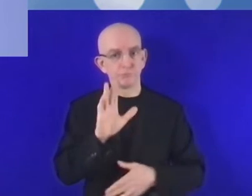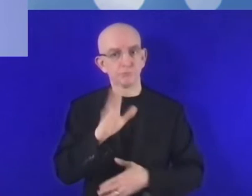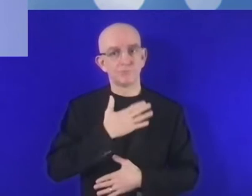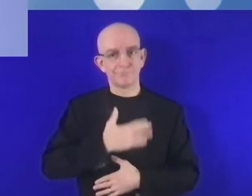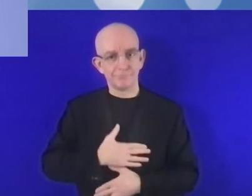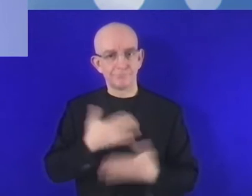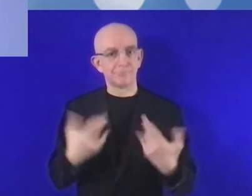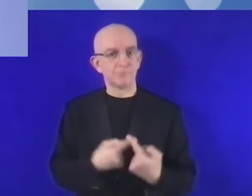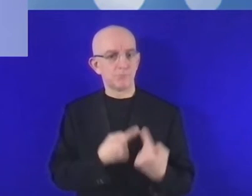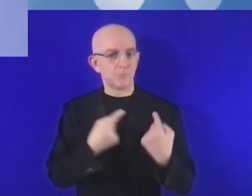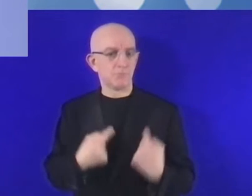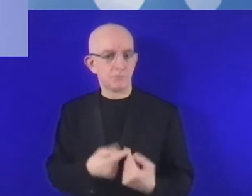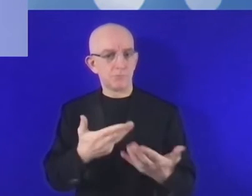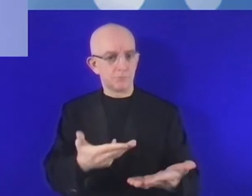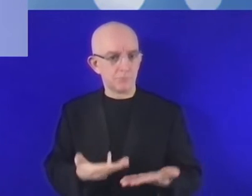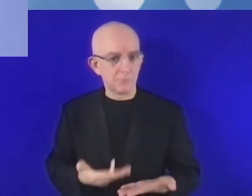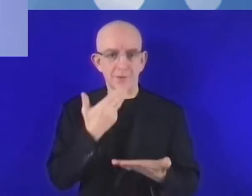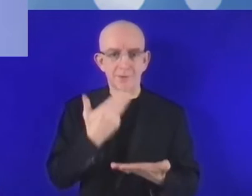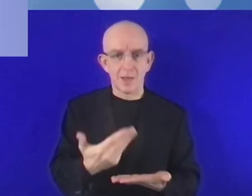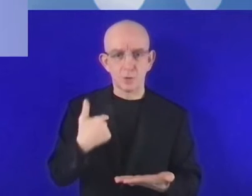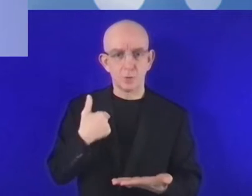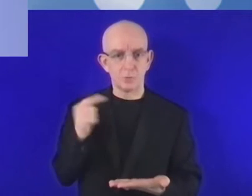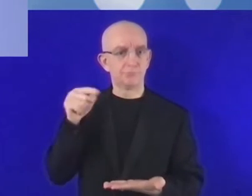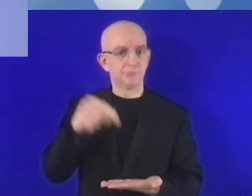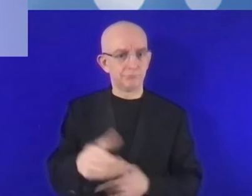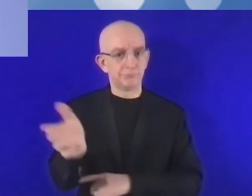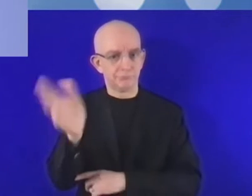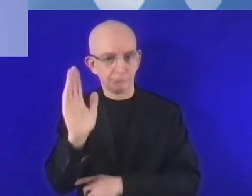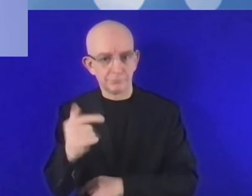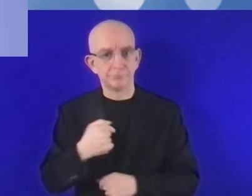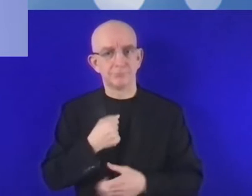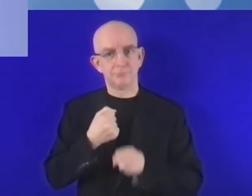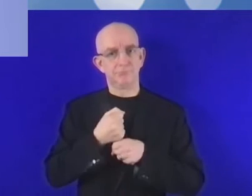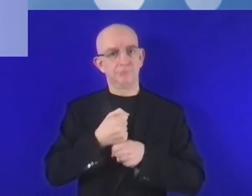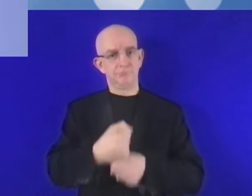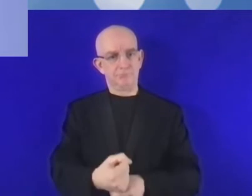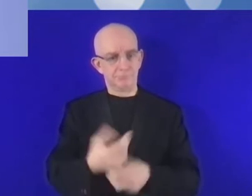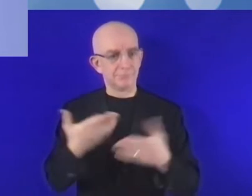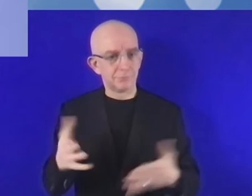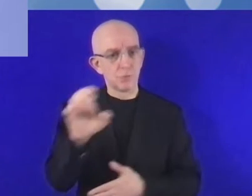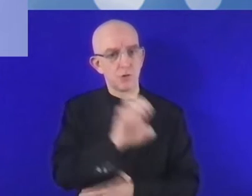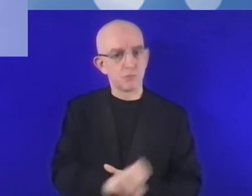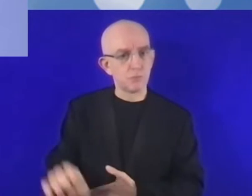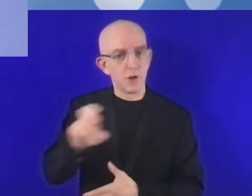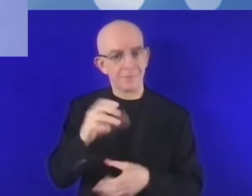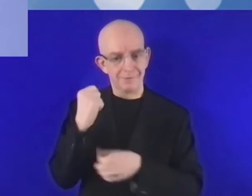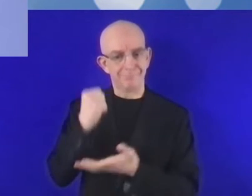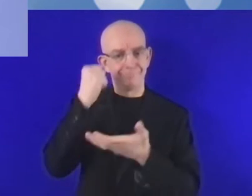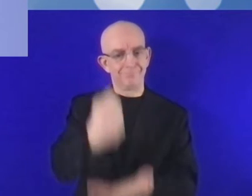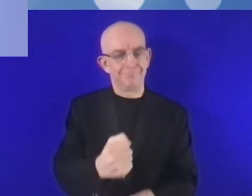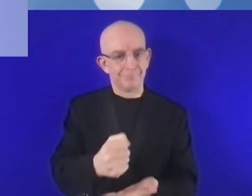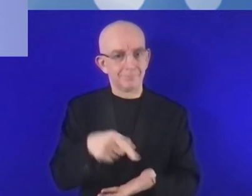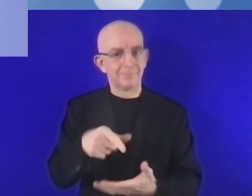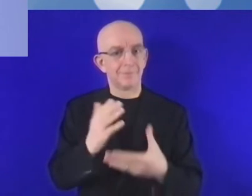Червинская. Спасибо огромное за приглашение принять участие в этой панельной дискуссии. Я